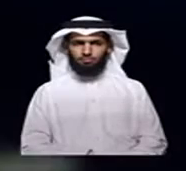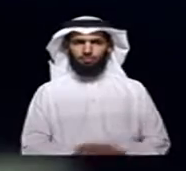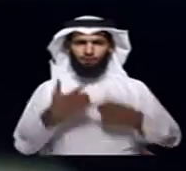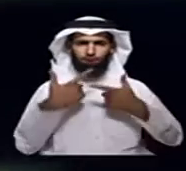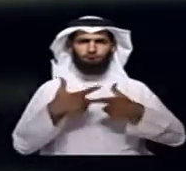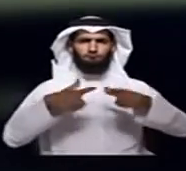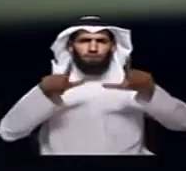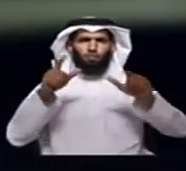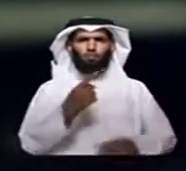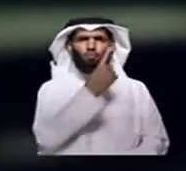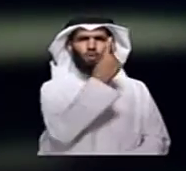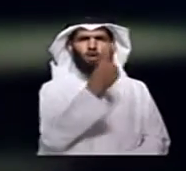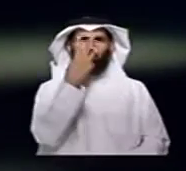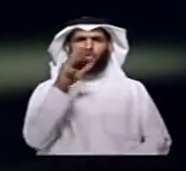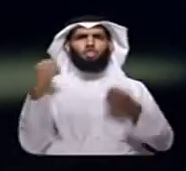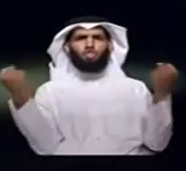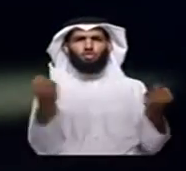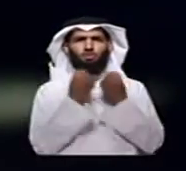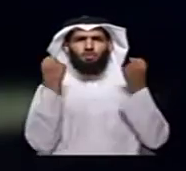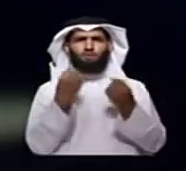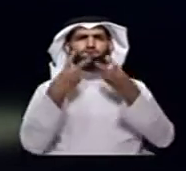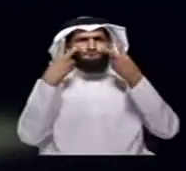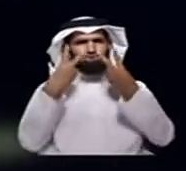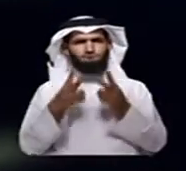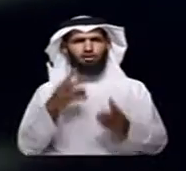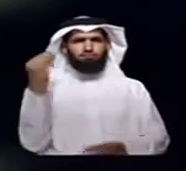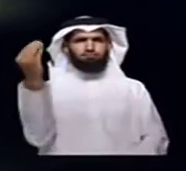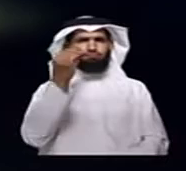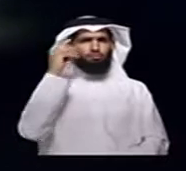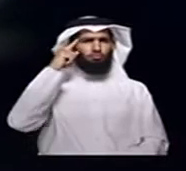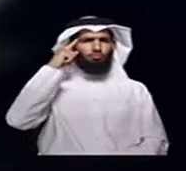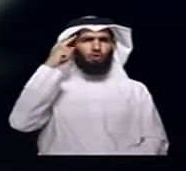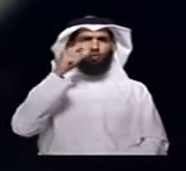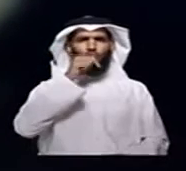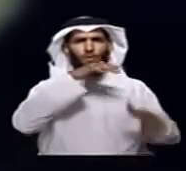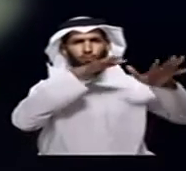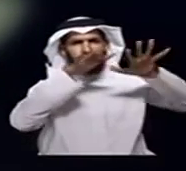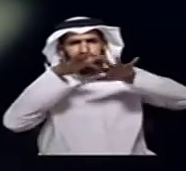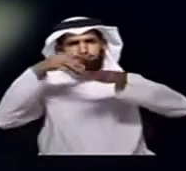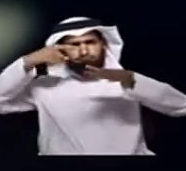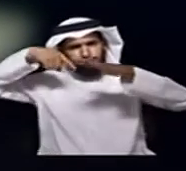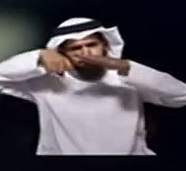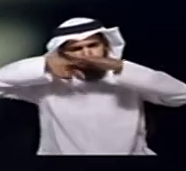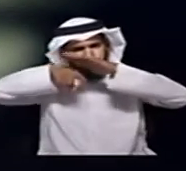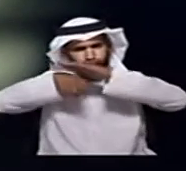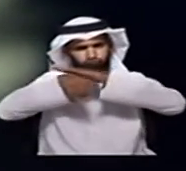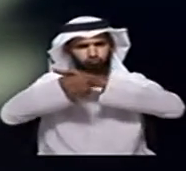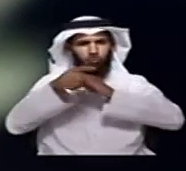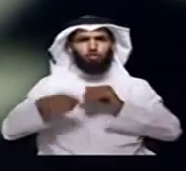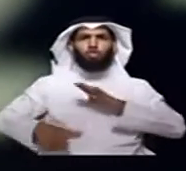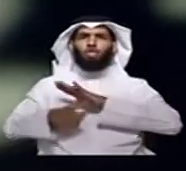بدورتها 31 انطلقت رحلة أحياء ذكرى الغوص برعاية حضرة صاحب السمو أمير البلاد حفظه الله